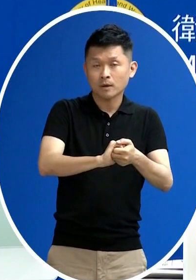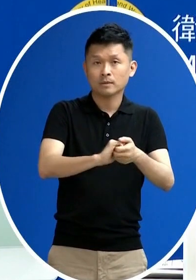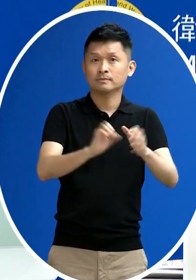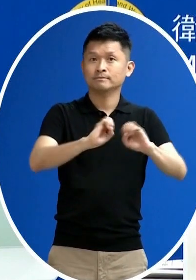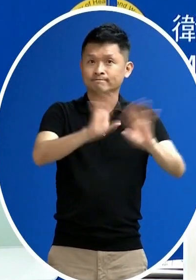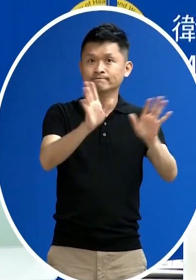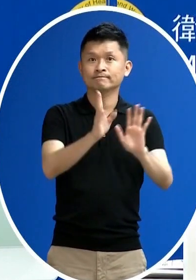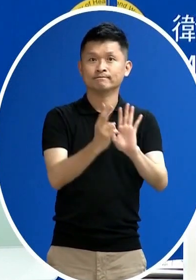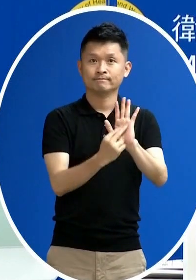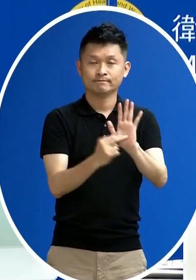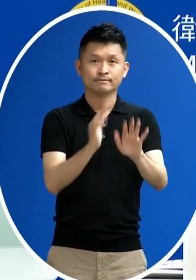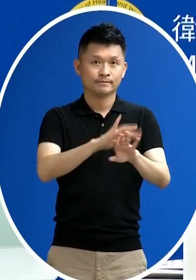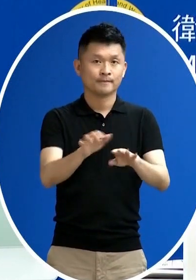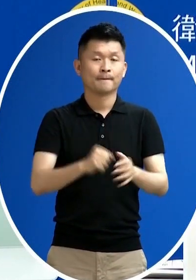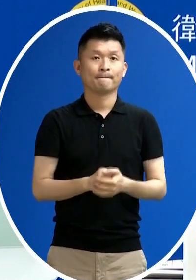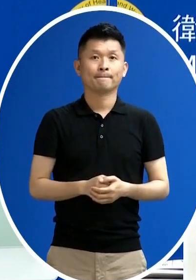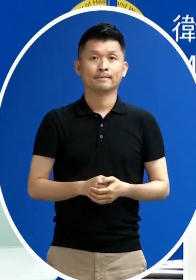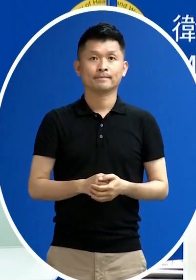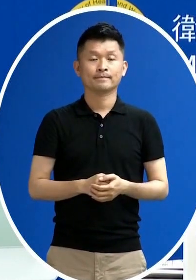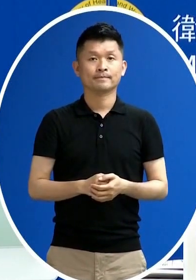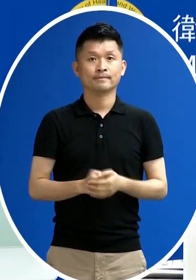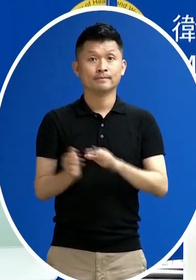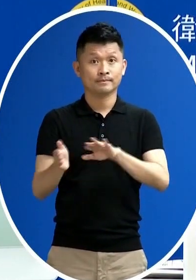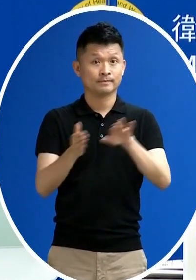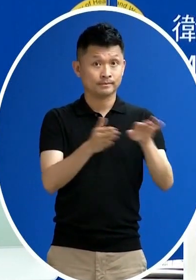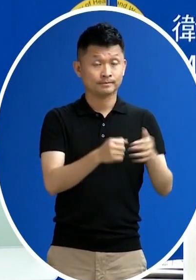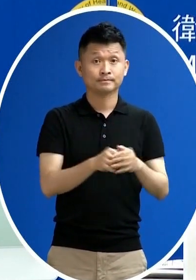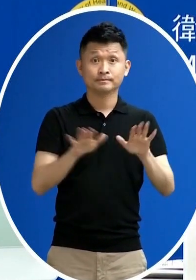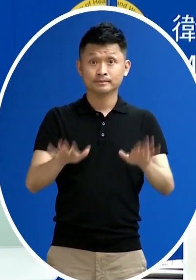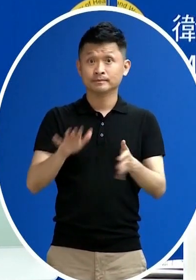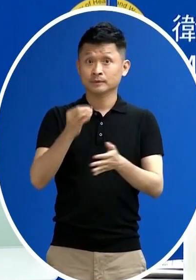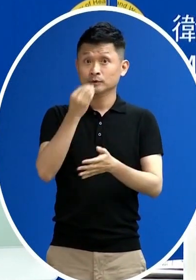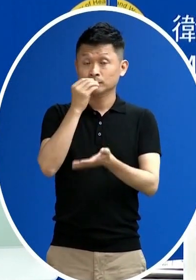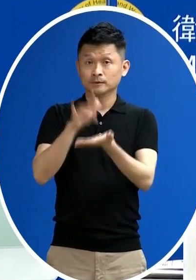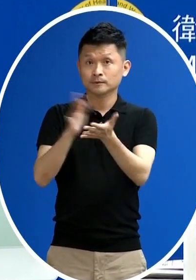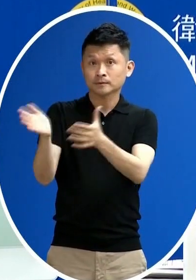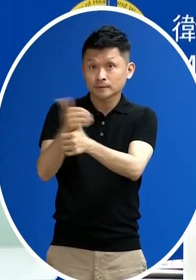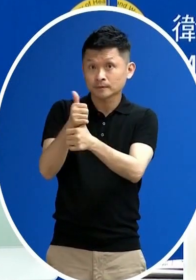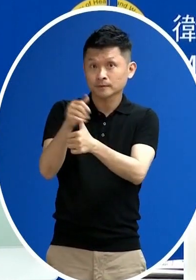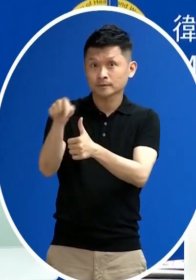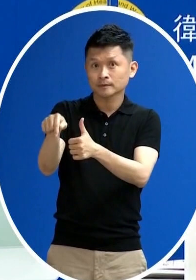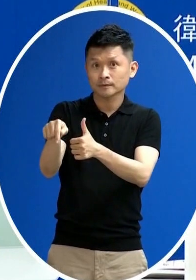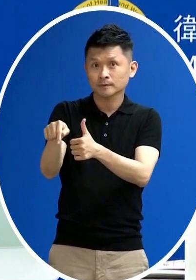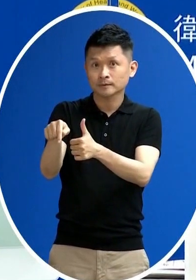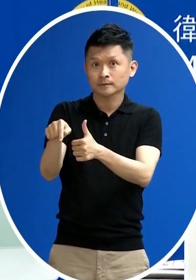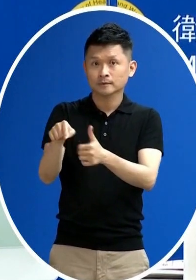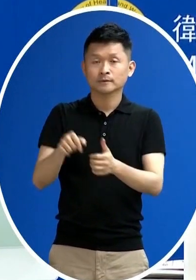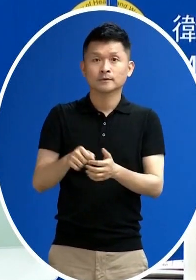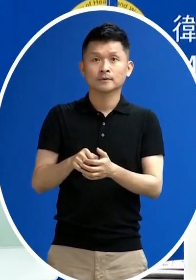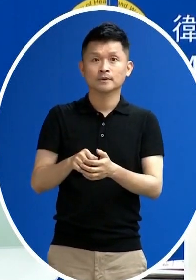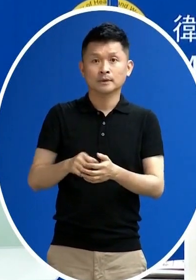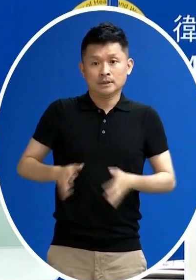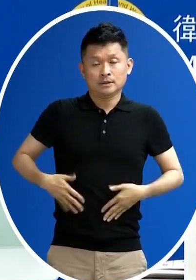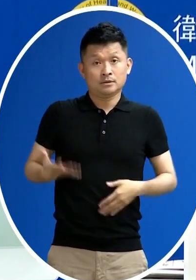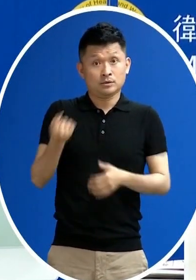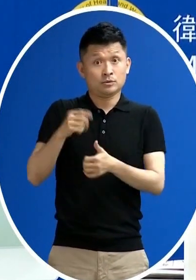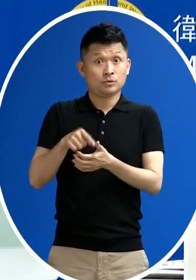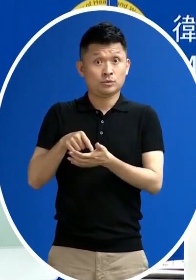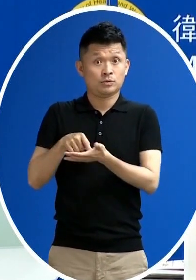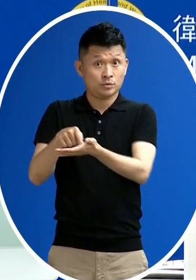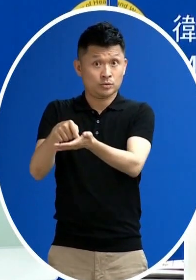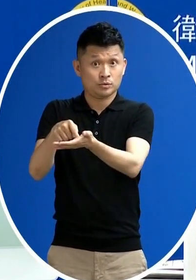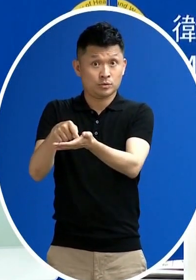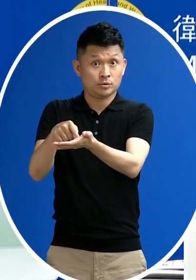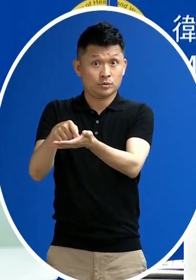位说明。那另外目前已经在食药署这边进行EUA 申请的